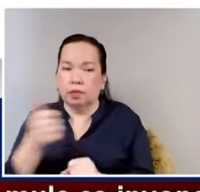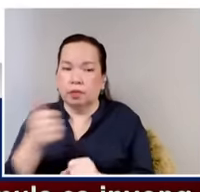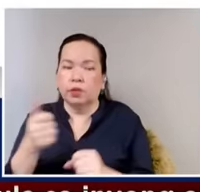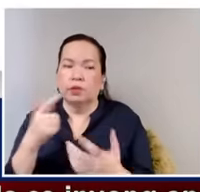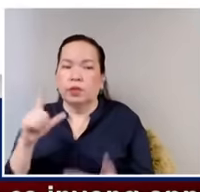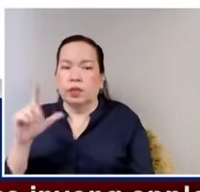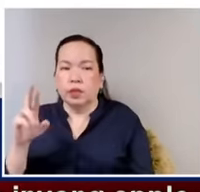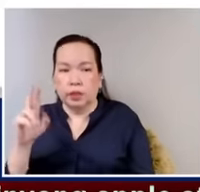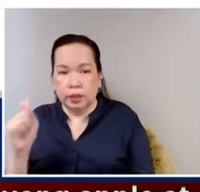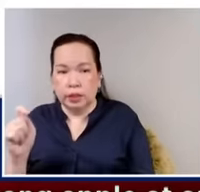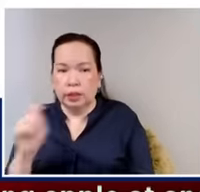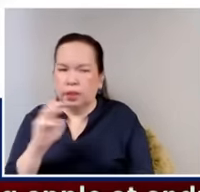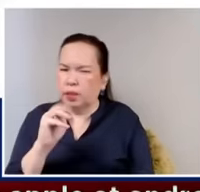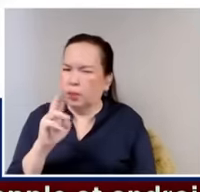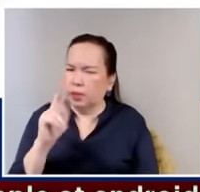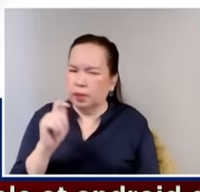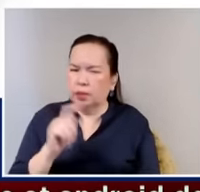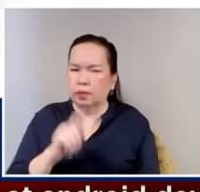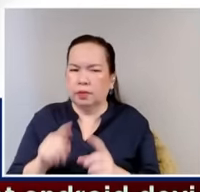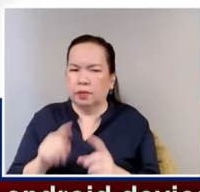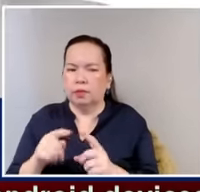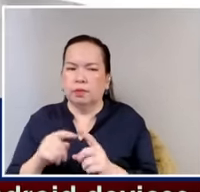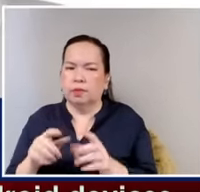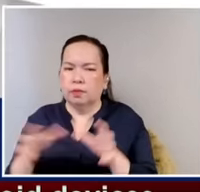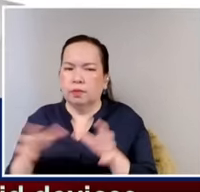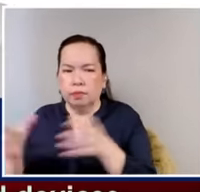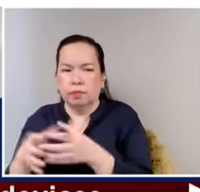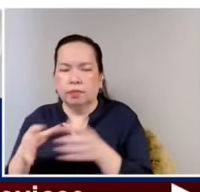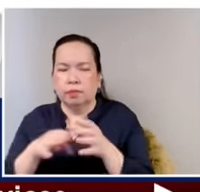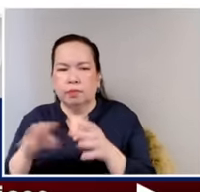iba pang ahensya ng DOTR.